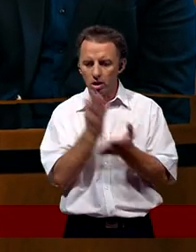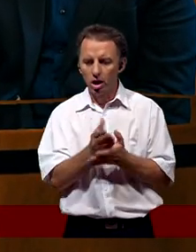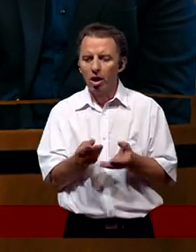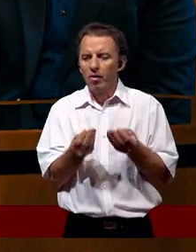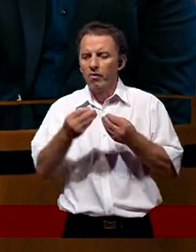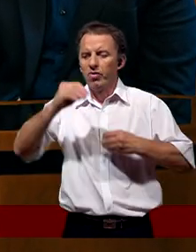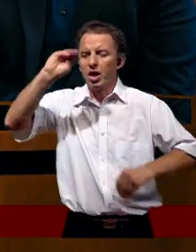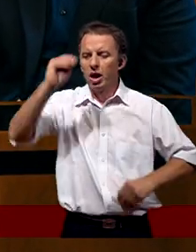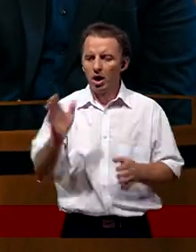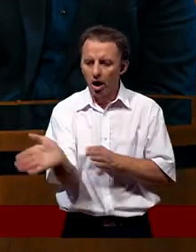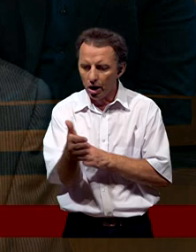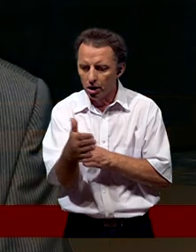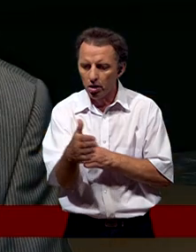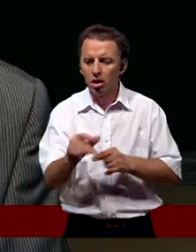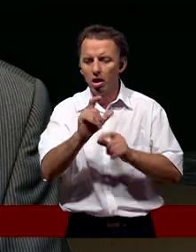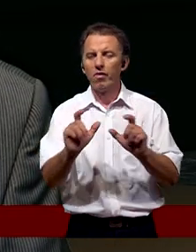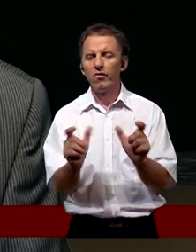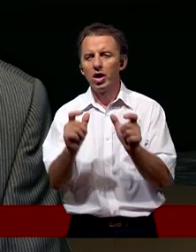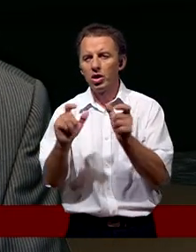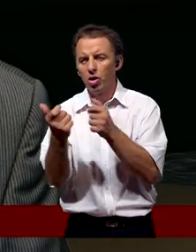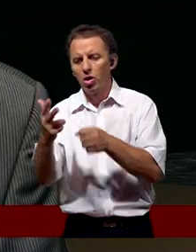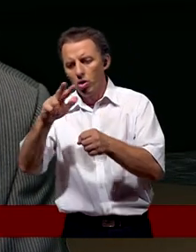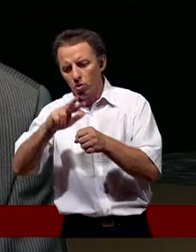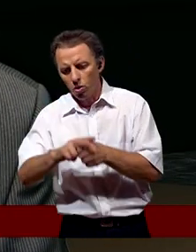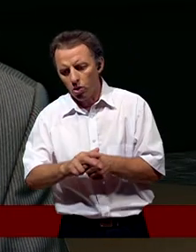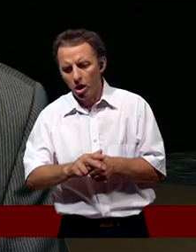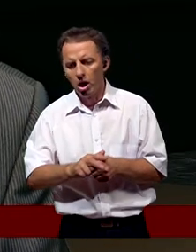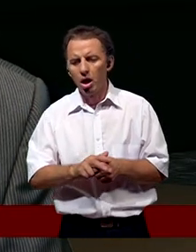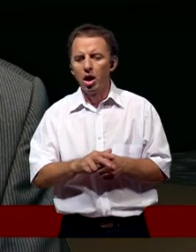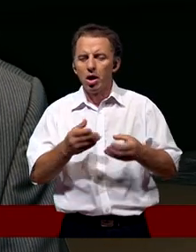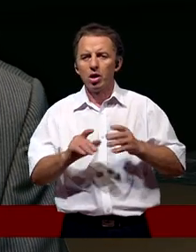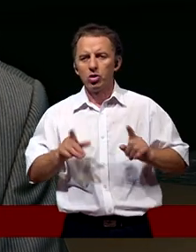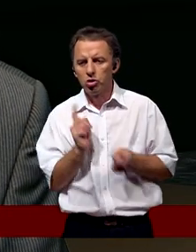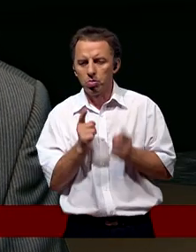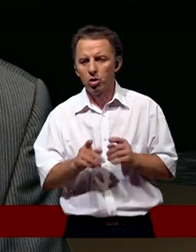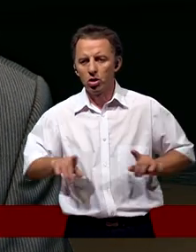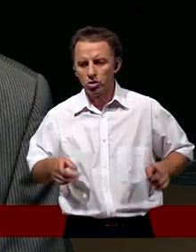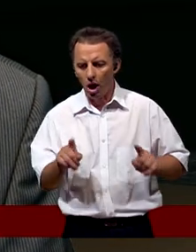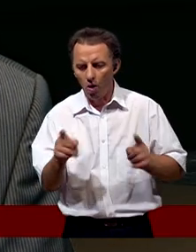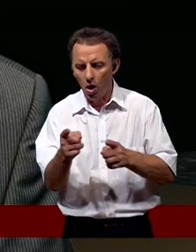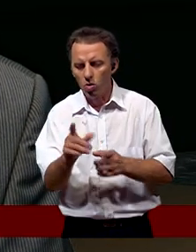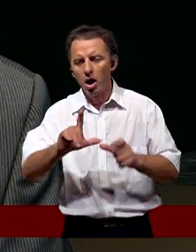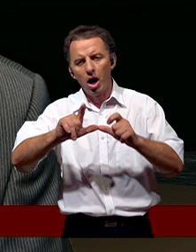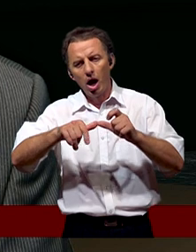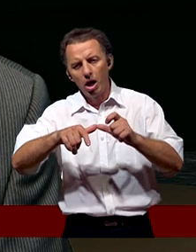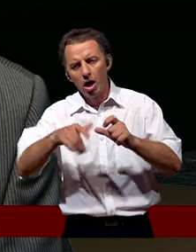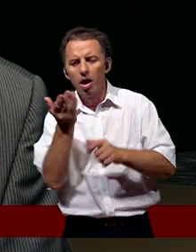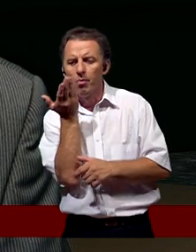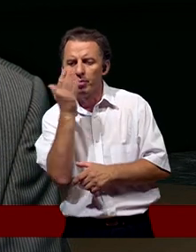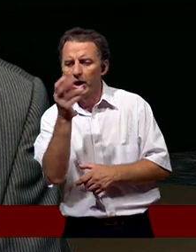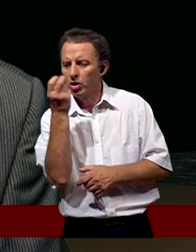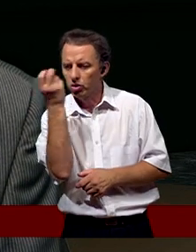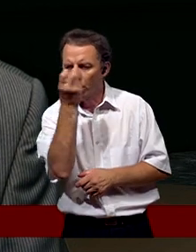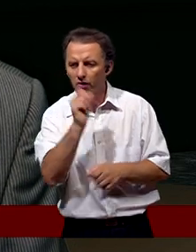ta wielka ryba i te wszystkie wydarzenia, które tam bardzo dynamicznie się rozgrywały. Ale